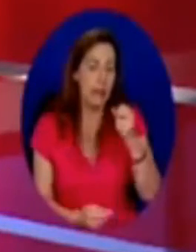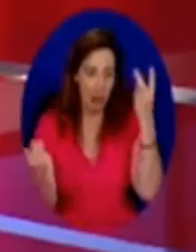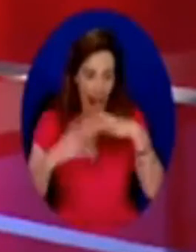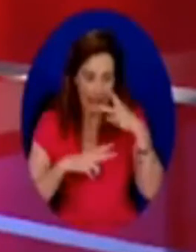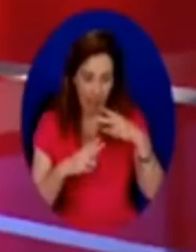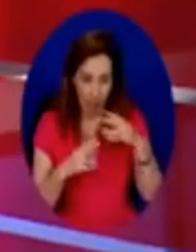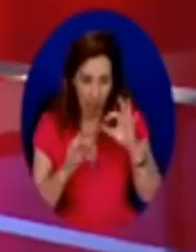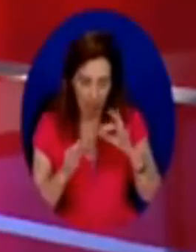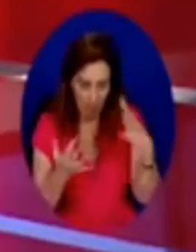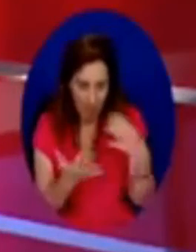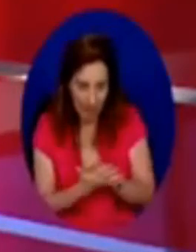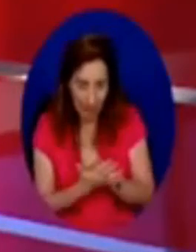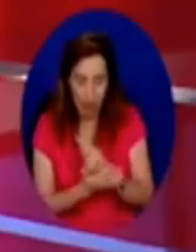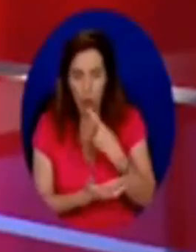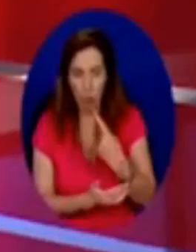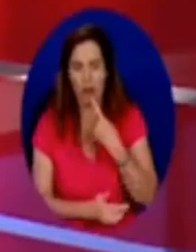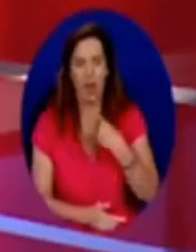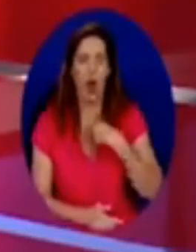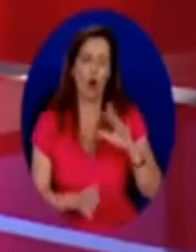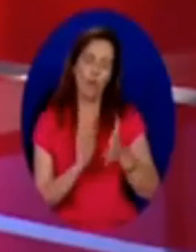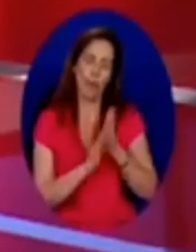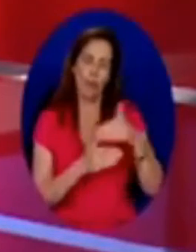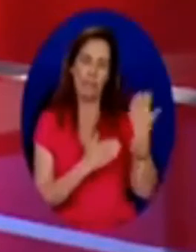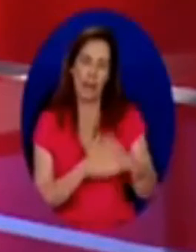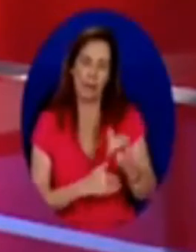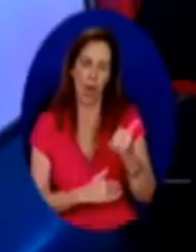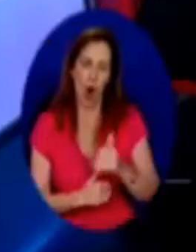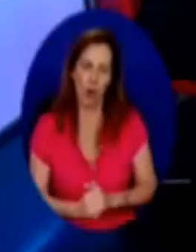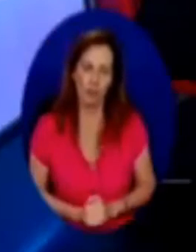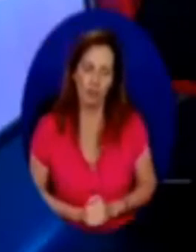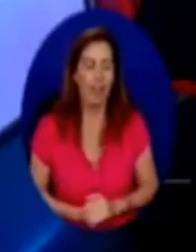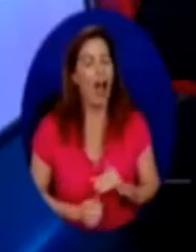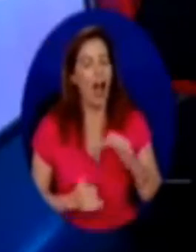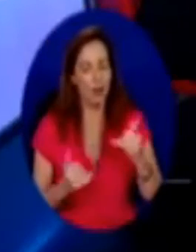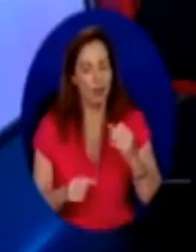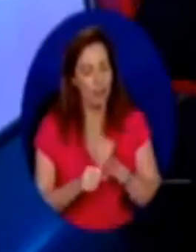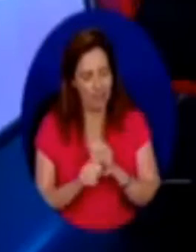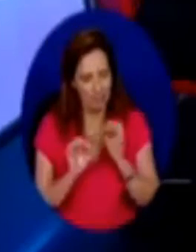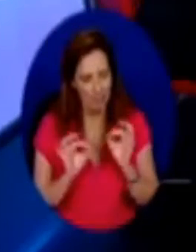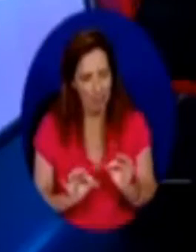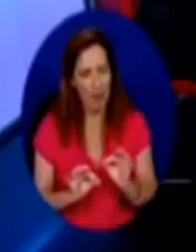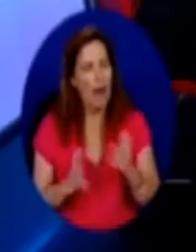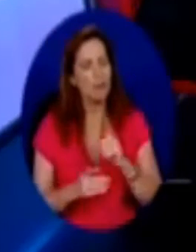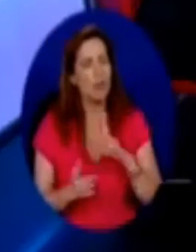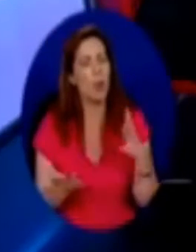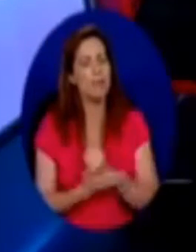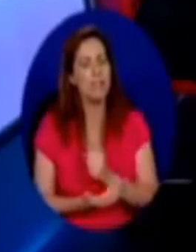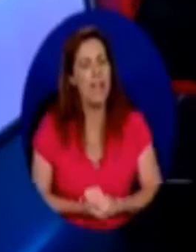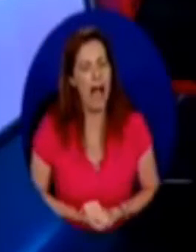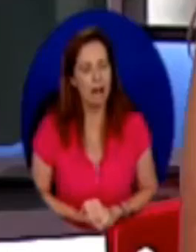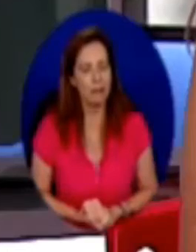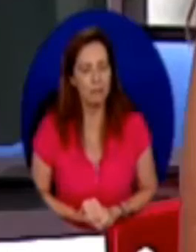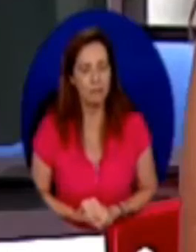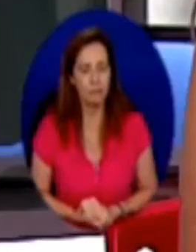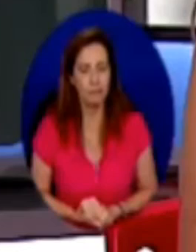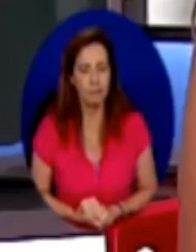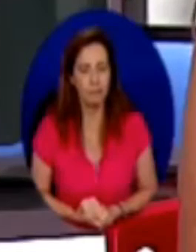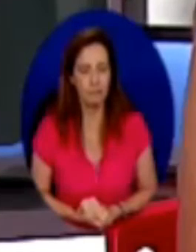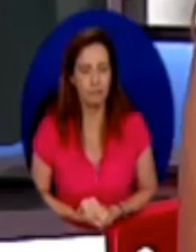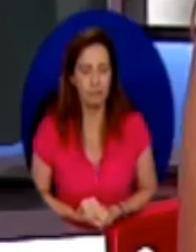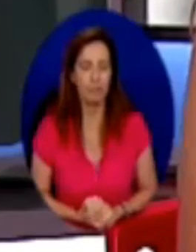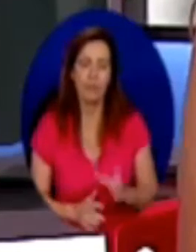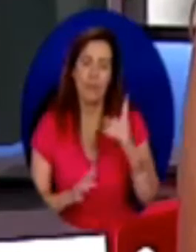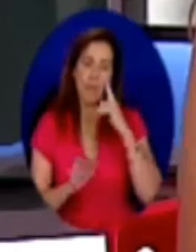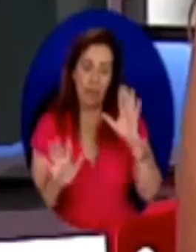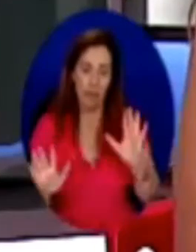עונה על הציפיות בתחום הזה היית אומרת לי לא והיינו מתפזרים נכון אז עכשיו בואי נעשה את זה בפירות למה לא אה